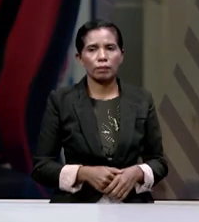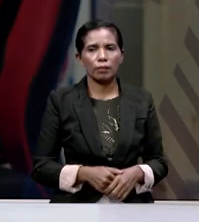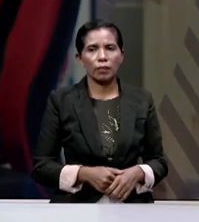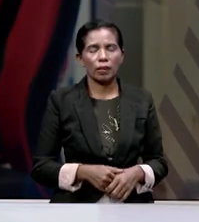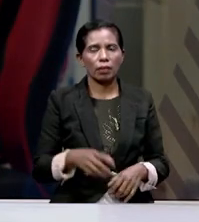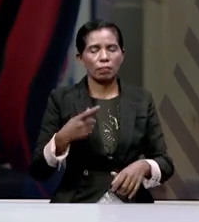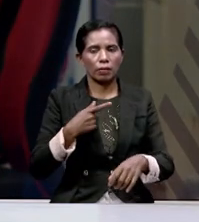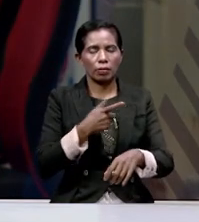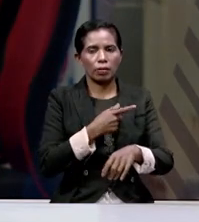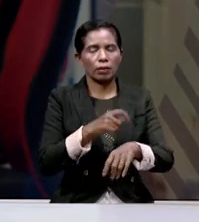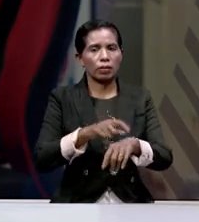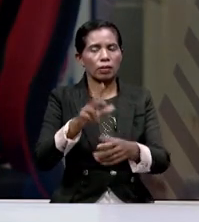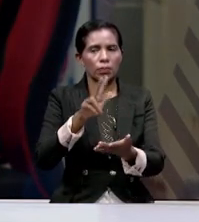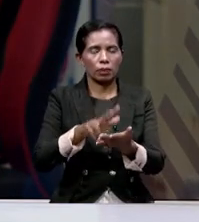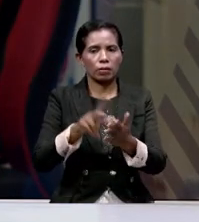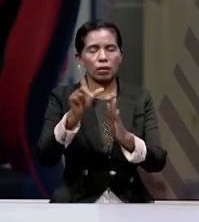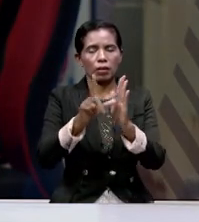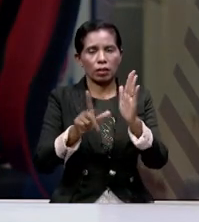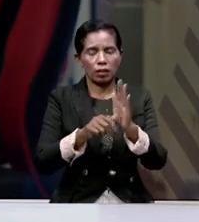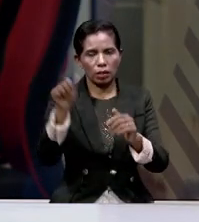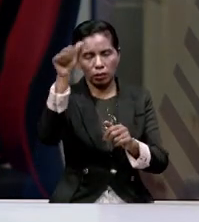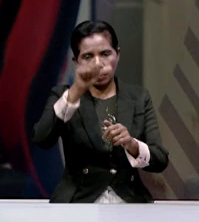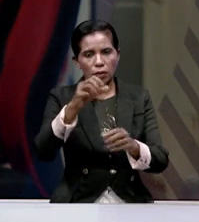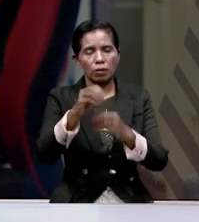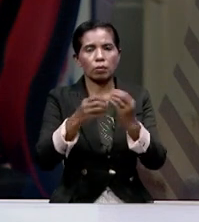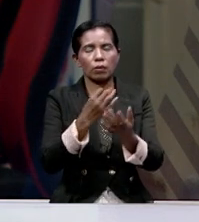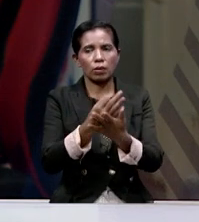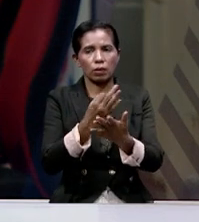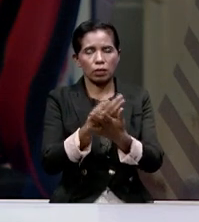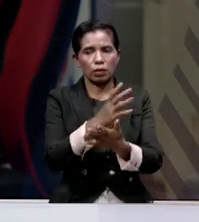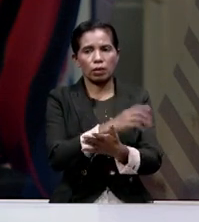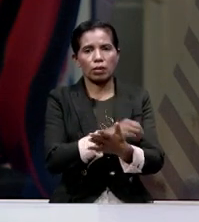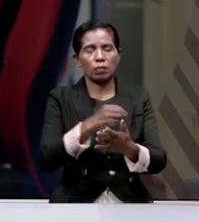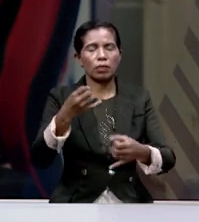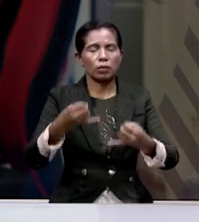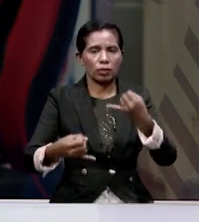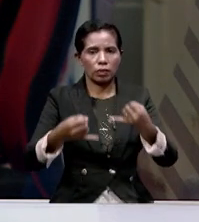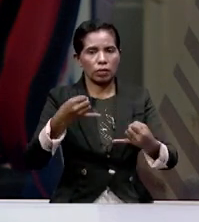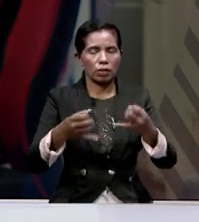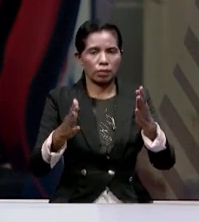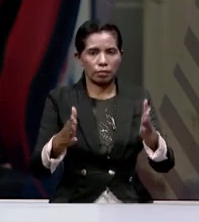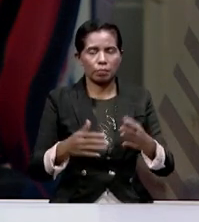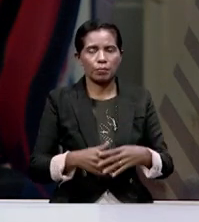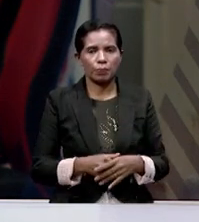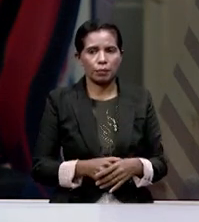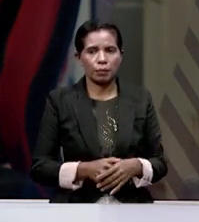Parlamentul Național aprovă una rezoluție a auditorie financiară ba organ judicial.